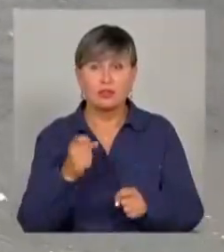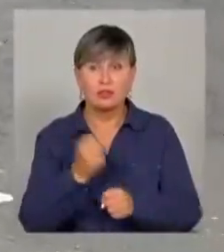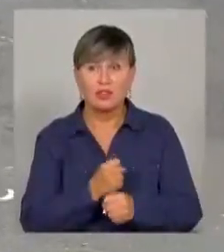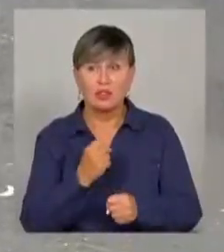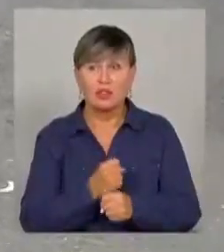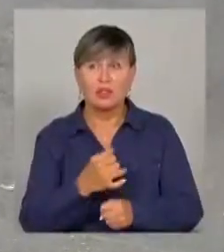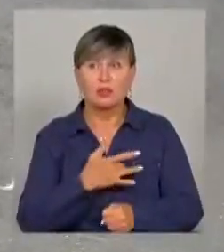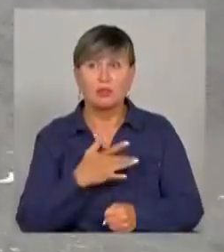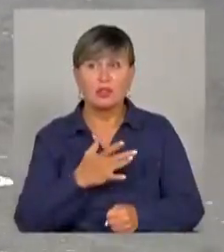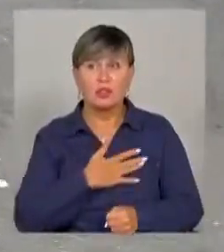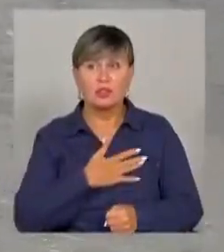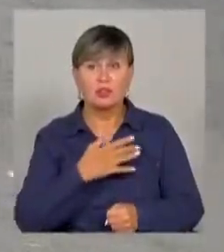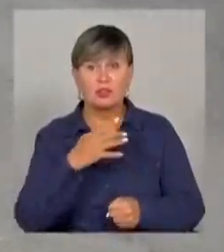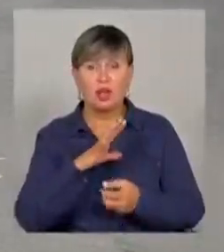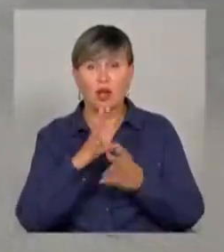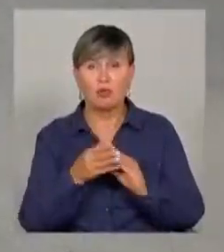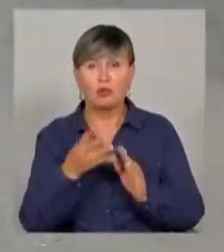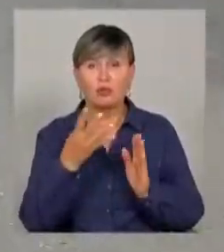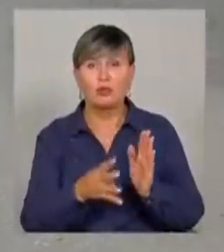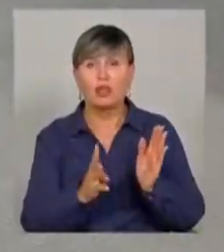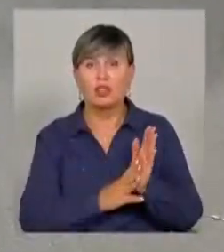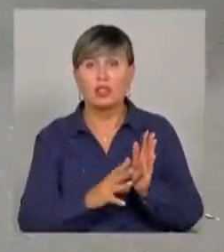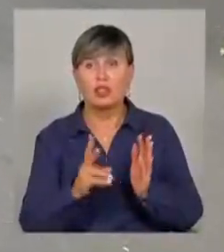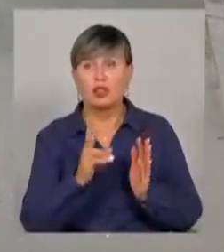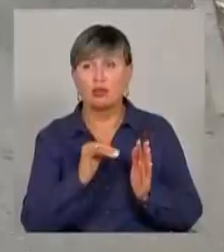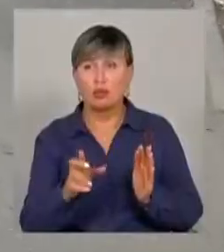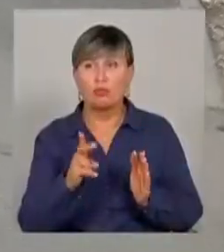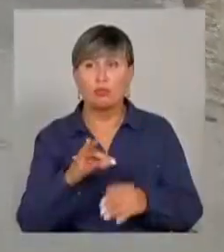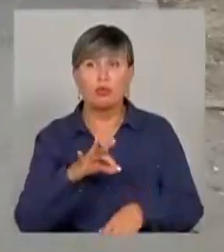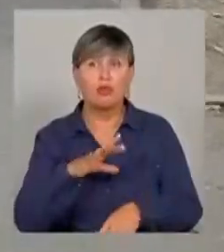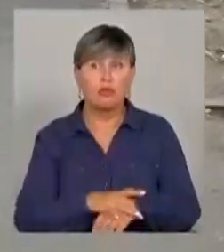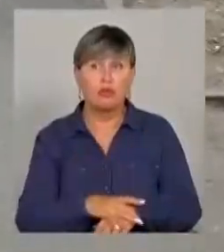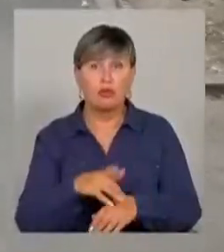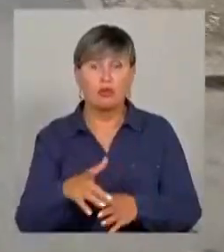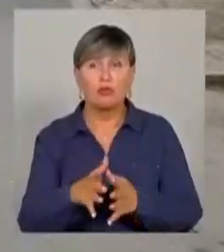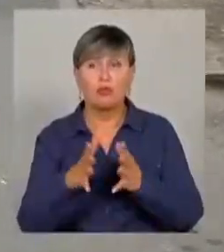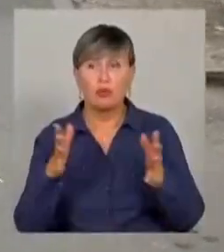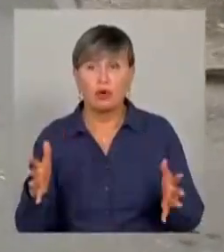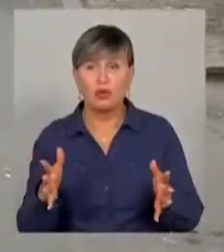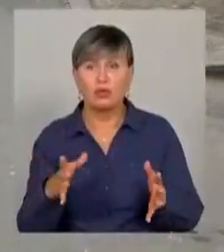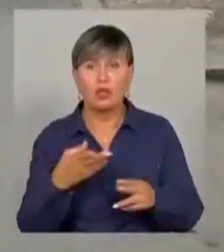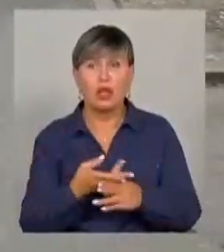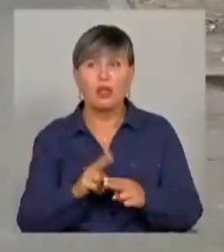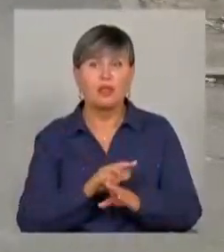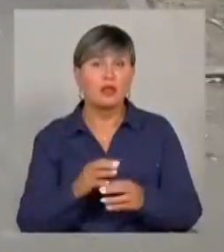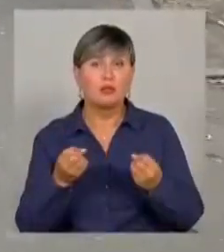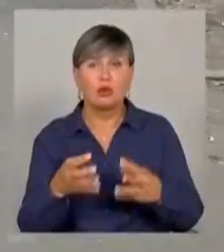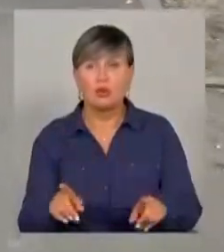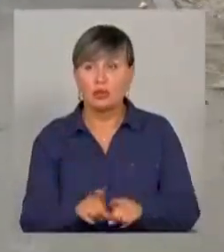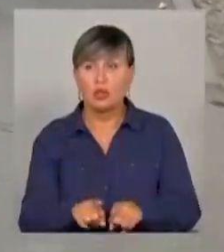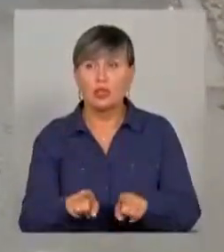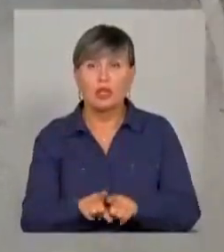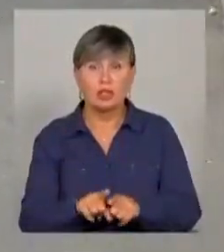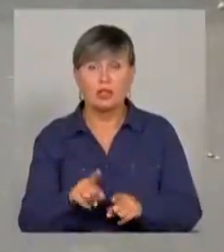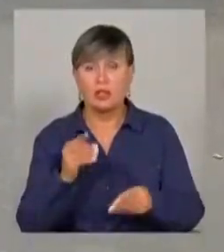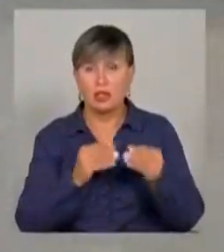и присваивают транспорту объем 49 кубометров, хотя по факту он намного больше. И все это не просто так, ведь такие